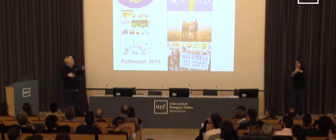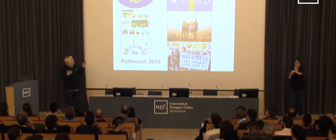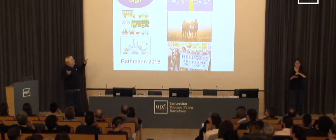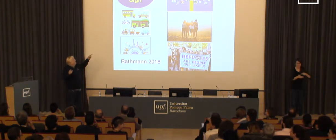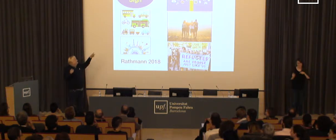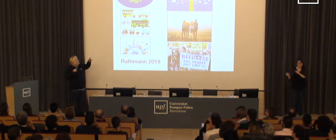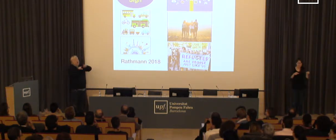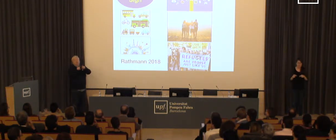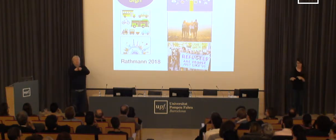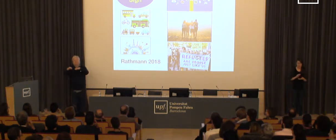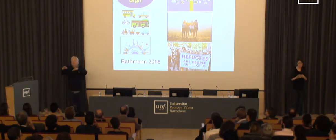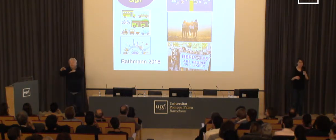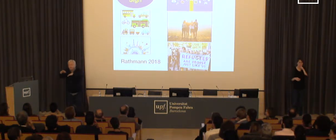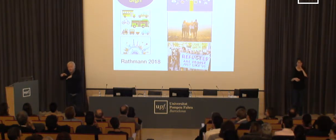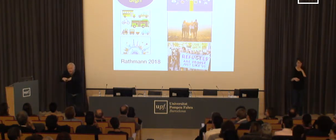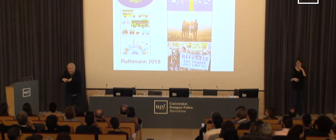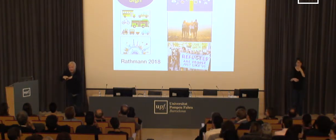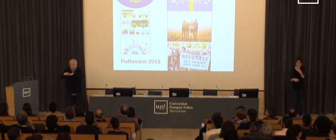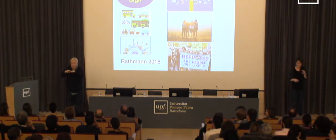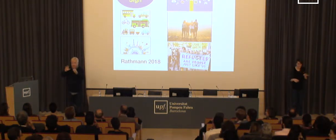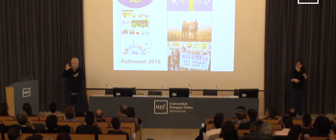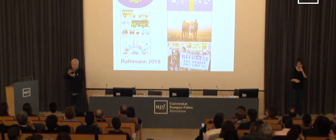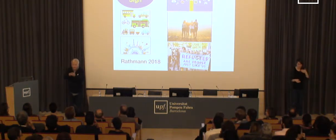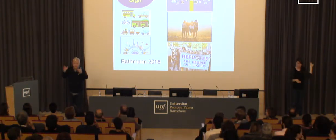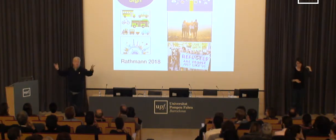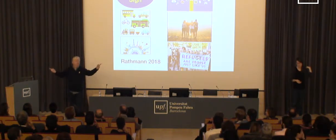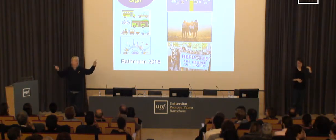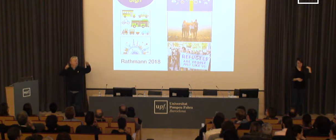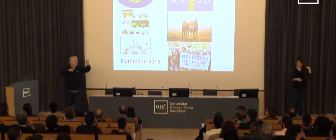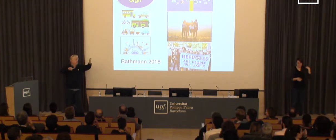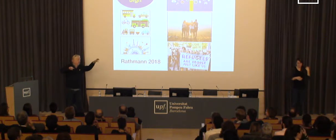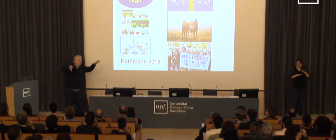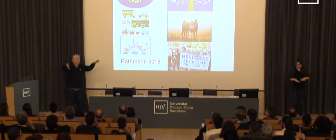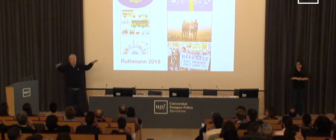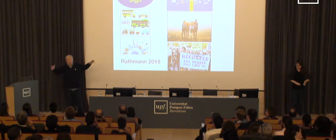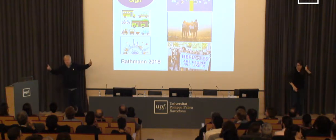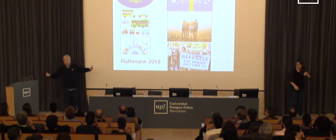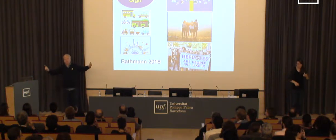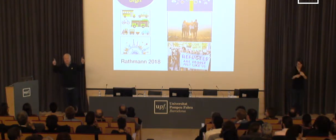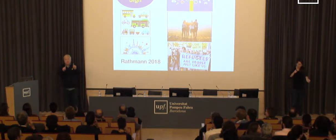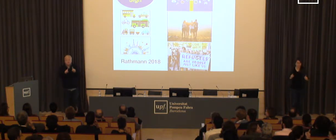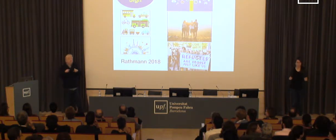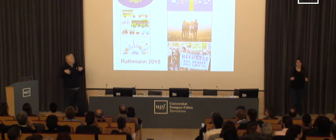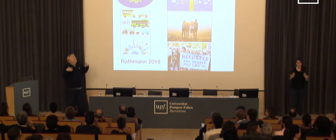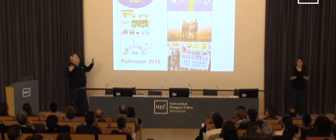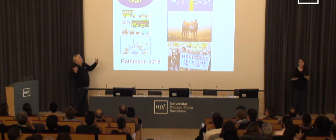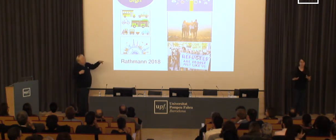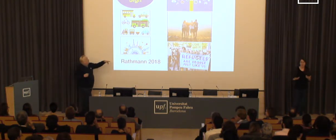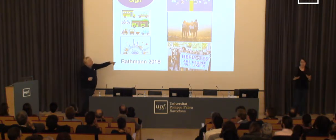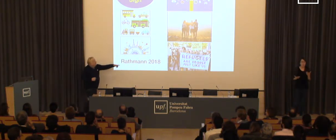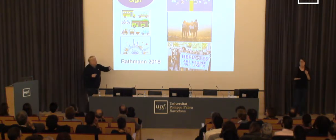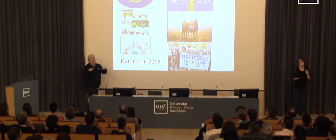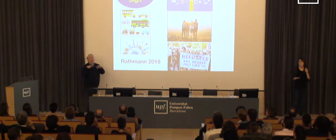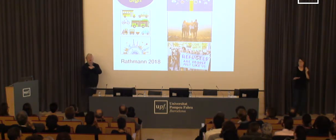manera molt més ràpida que fa 30 anys, per exemple. Cada vegada hi ha més matrimonis de persones sordes de països diferents.